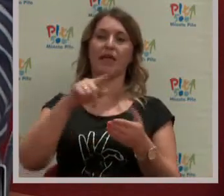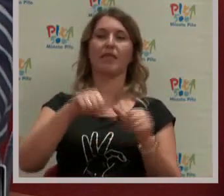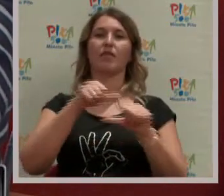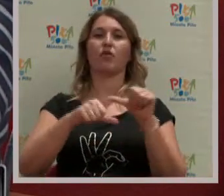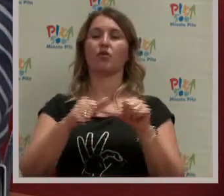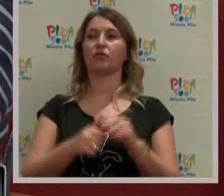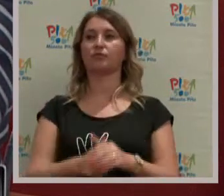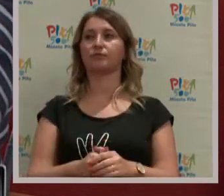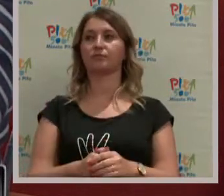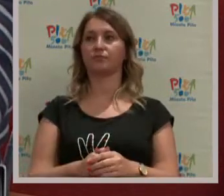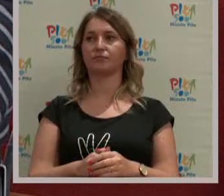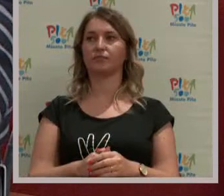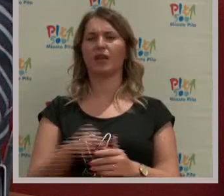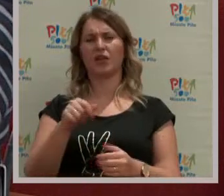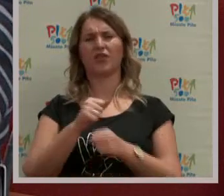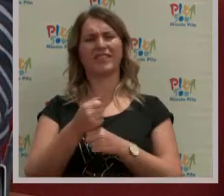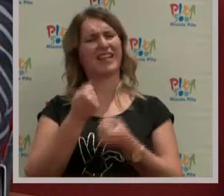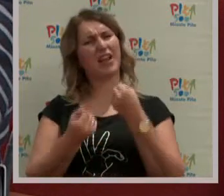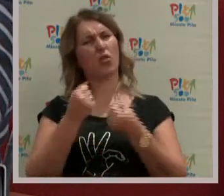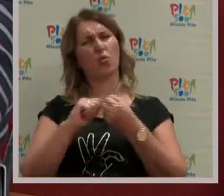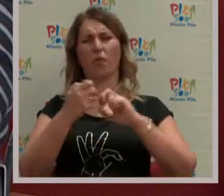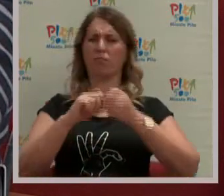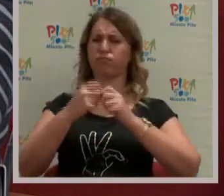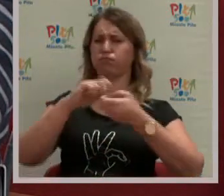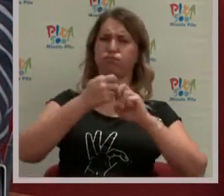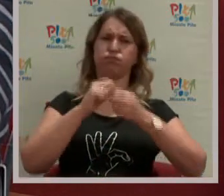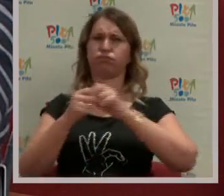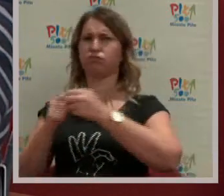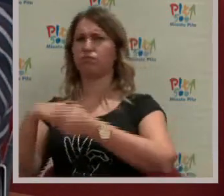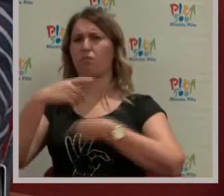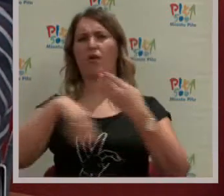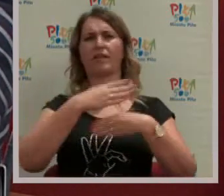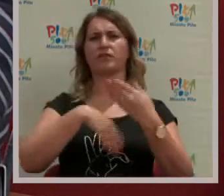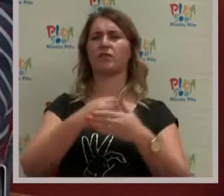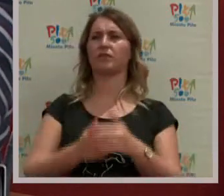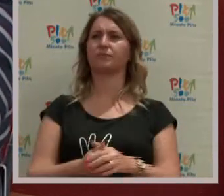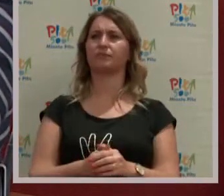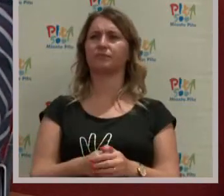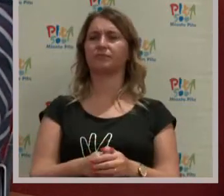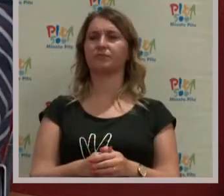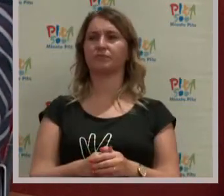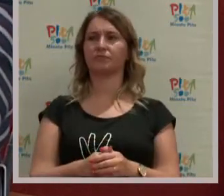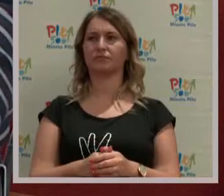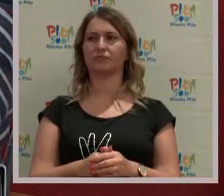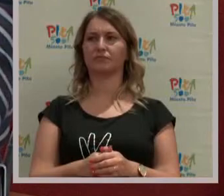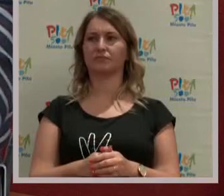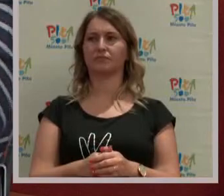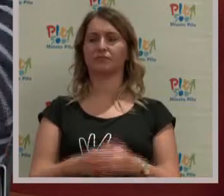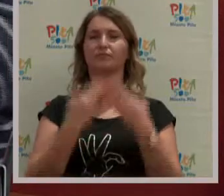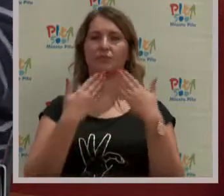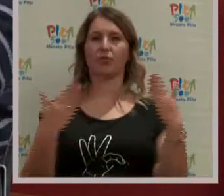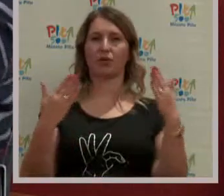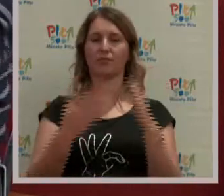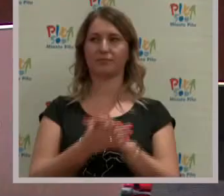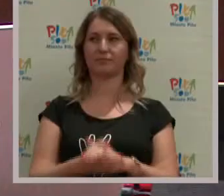rok no te procedury są bardzo skomplikowane i bardzo często no nie odzwierciedlają poziomu zaawansowania robót w gminach